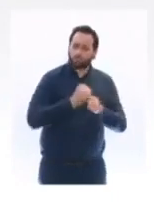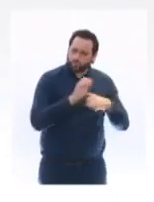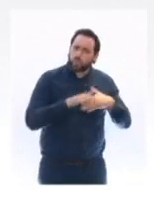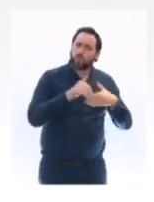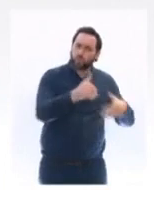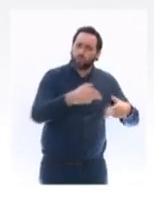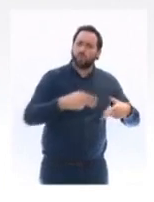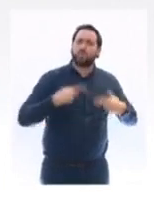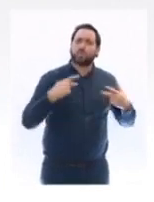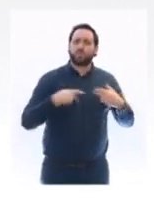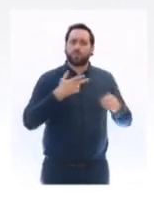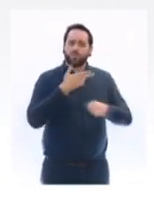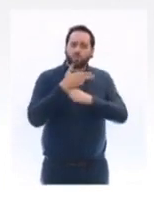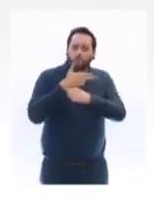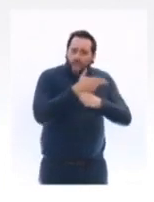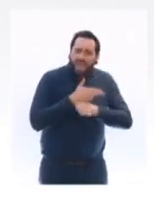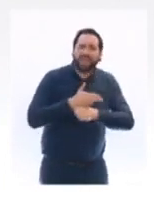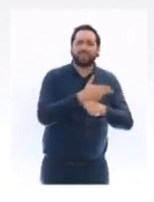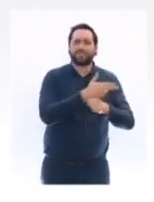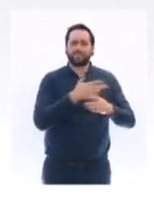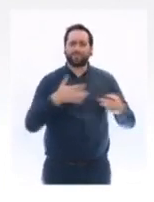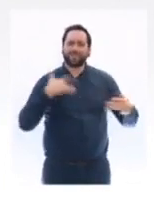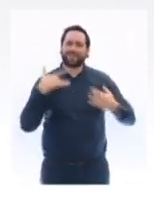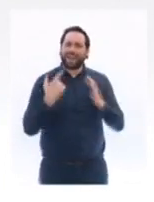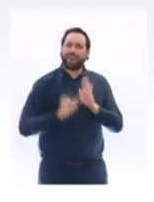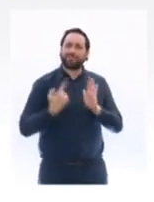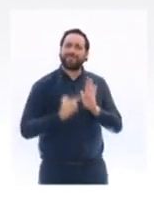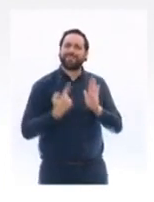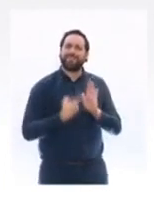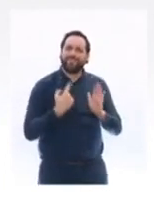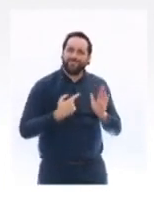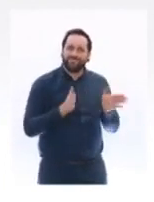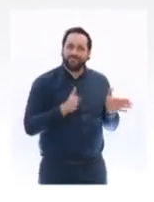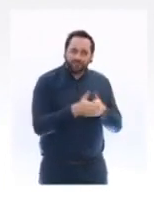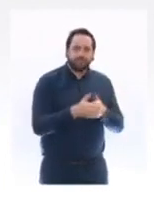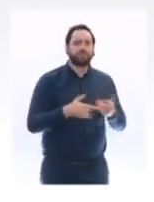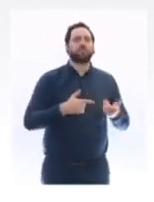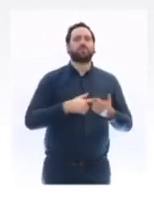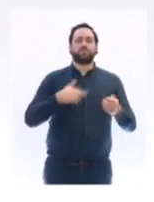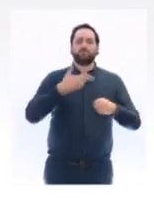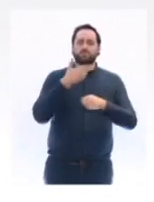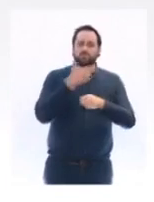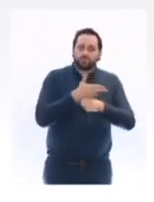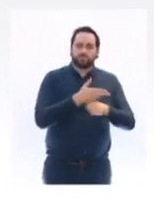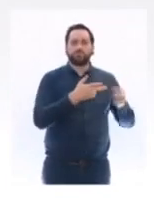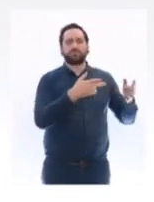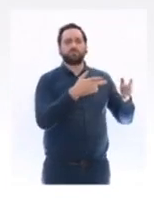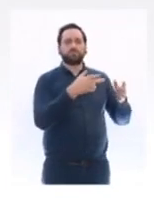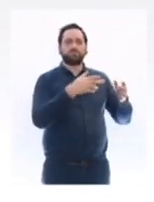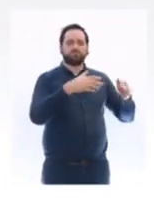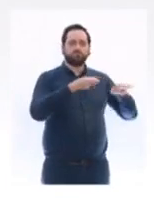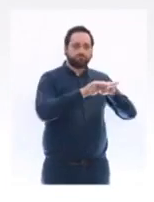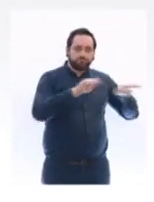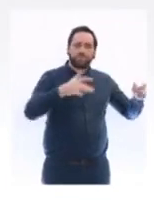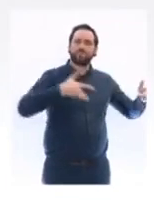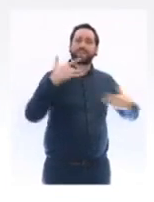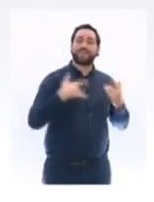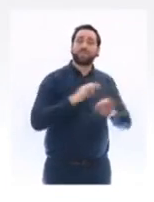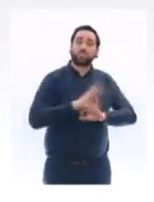exemple, Hippolyte et Aricy, qui devait être créé à la mi-novembre, l'opéra comique, sera programmé à